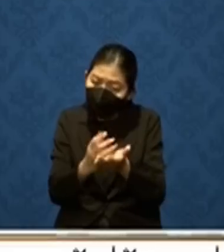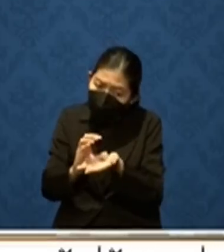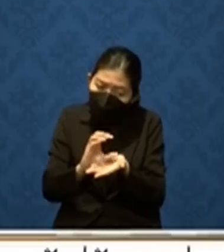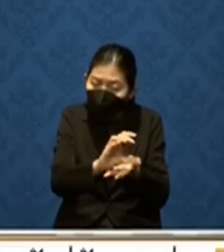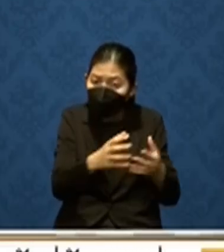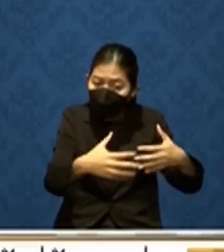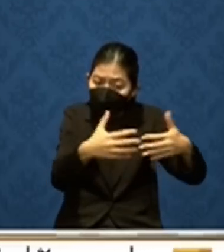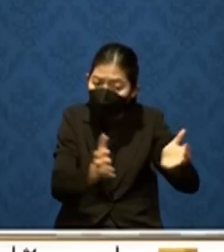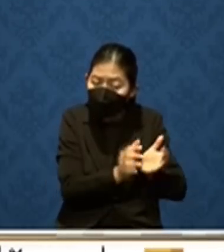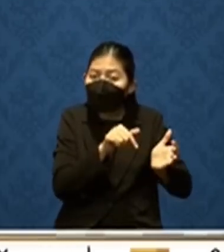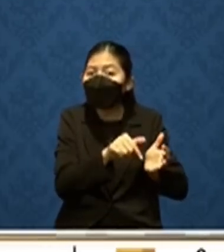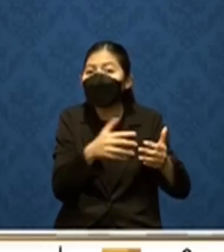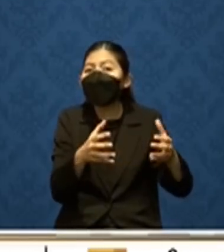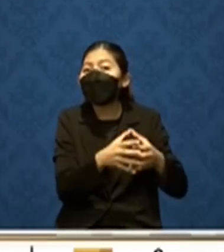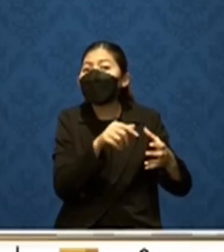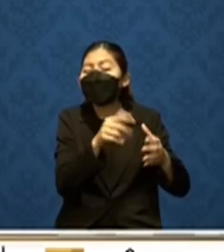พ้อง